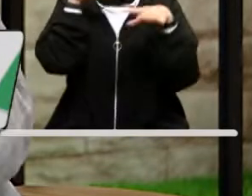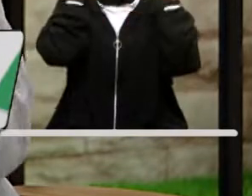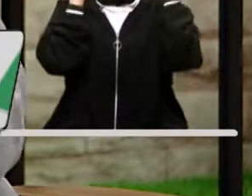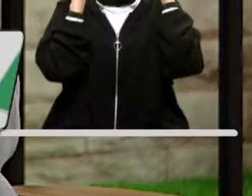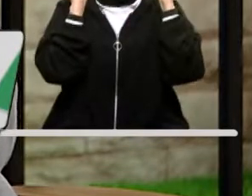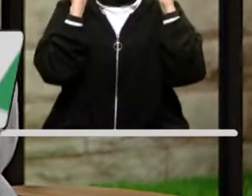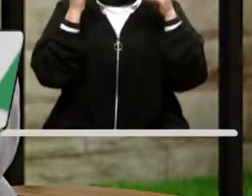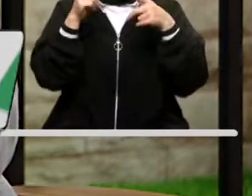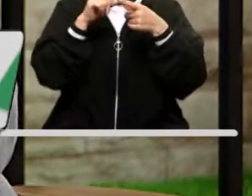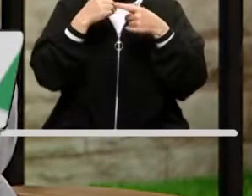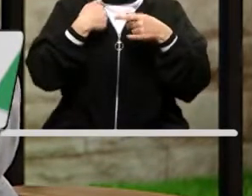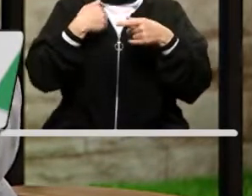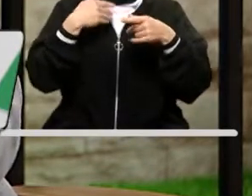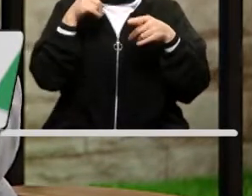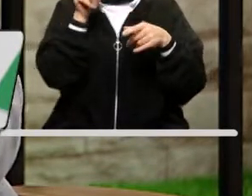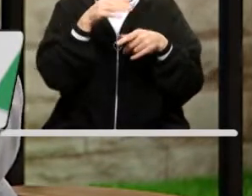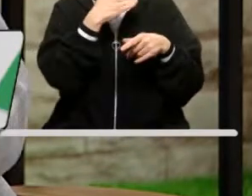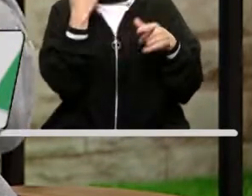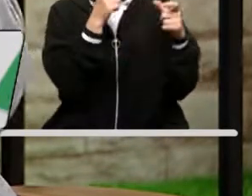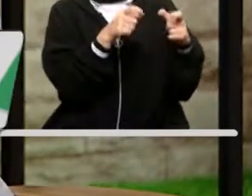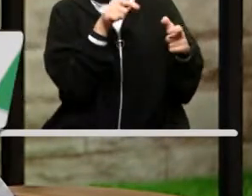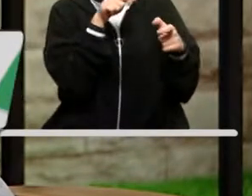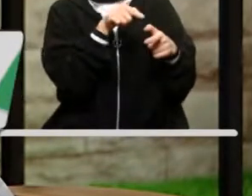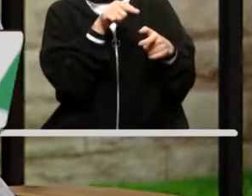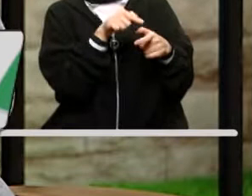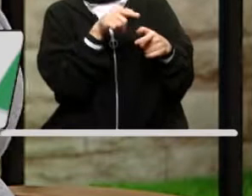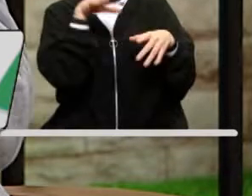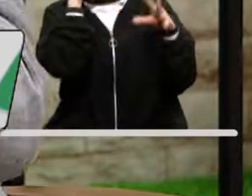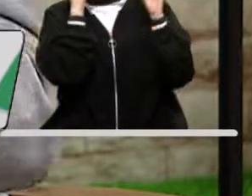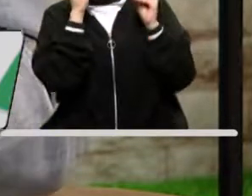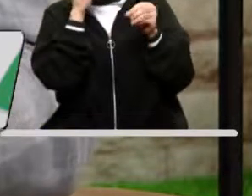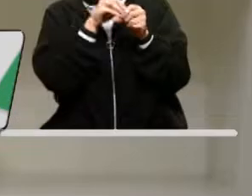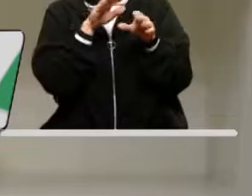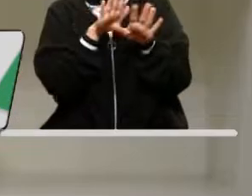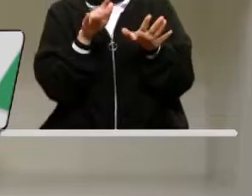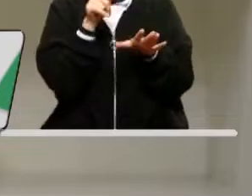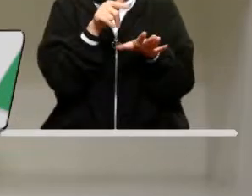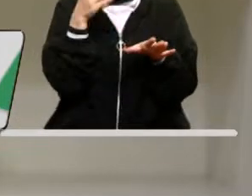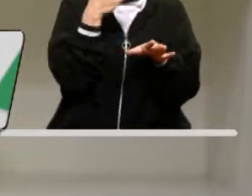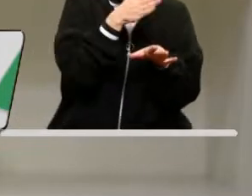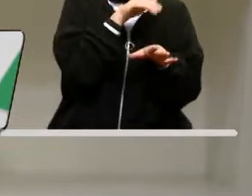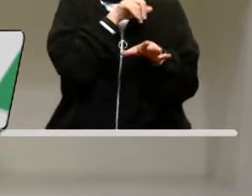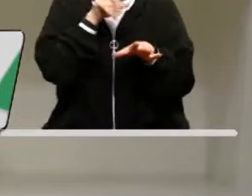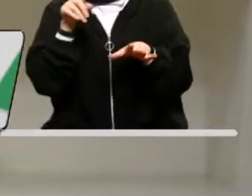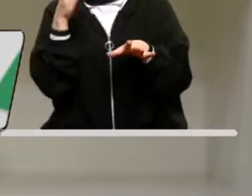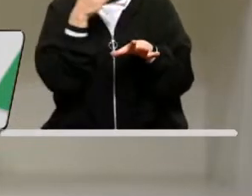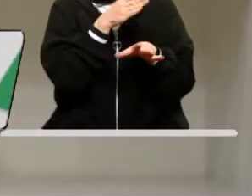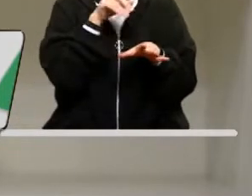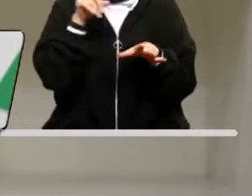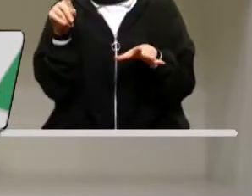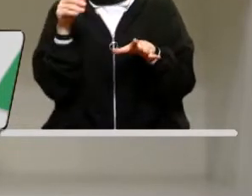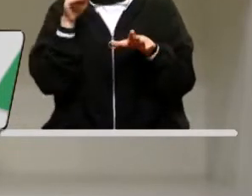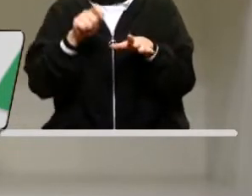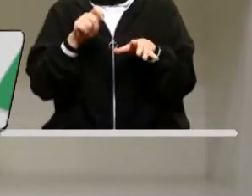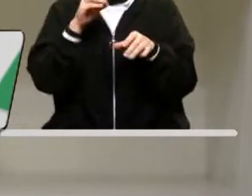ederken ben kasabın yerini öğreniyorum diye değil de onu edinirsiniz. Çünkü alışveriş yaparsınız, gidersiniz, görürsünüz, kafanızda yer eder ve